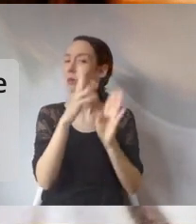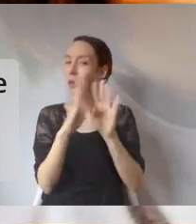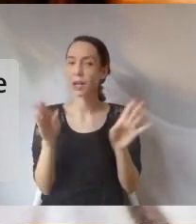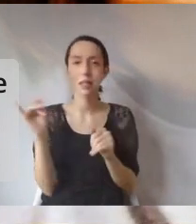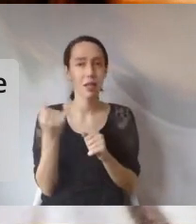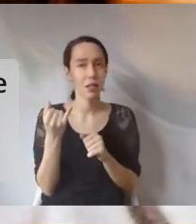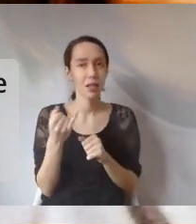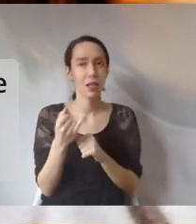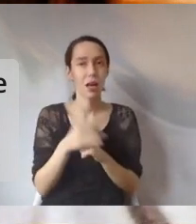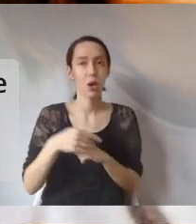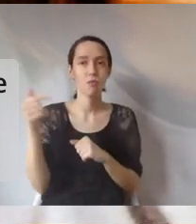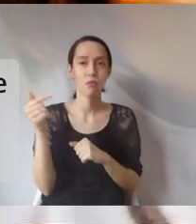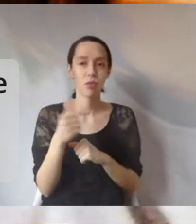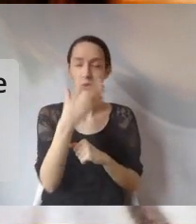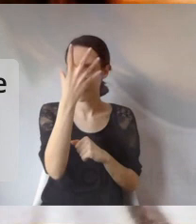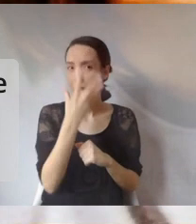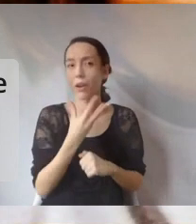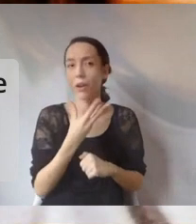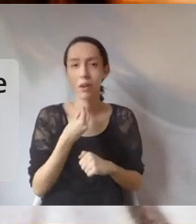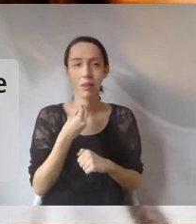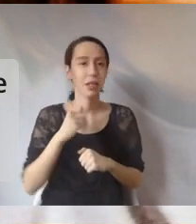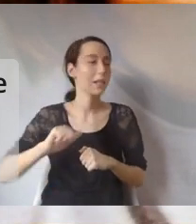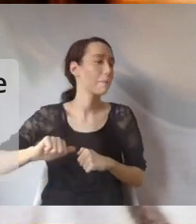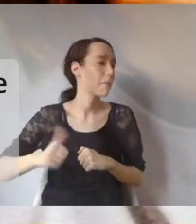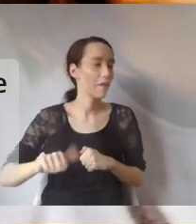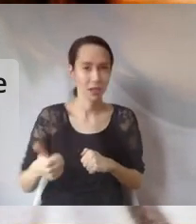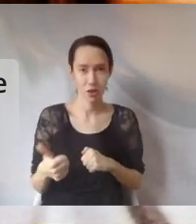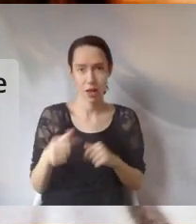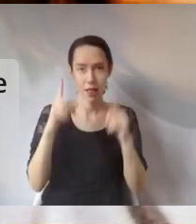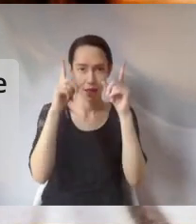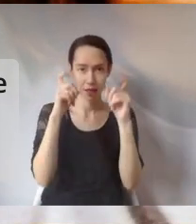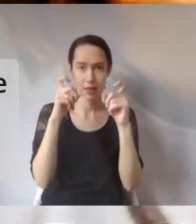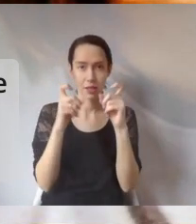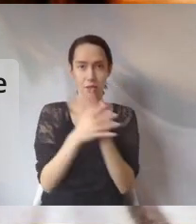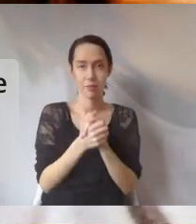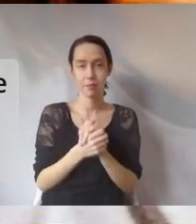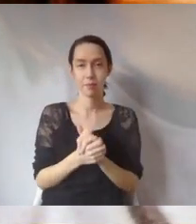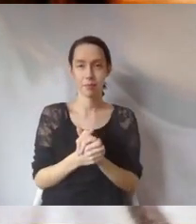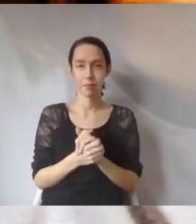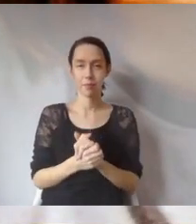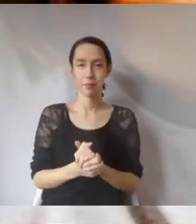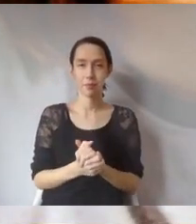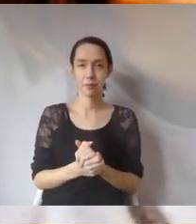LinkedInie i jak najlepiej sobie ustawić tutaj widoczność tego zdjęcia.